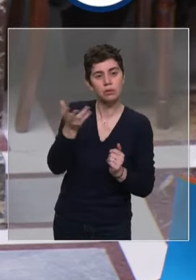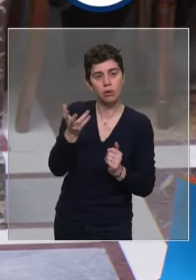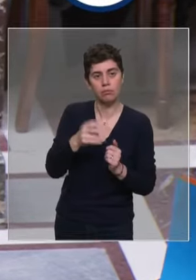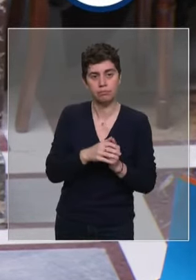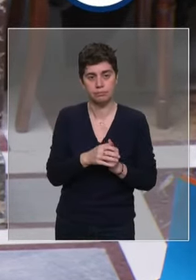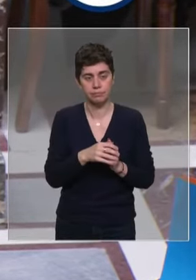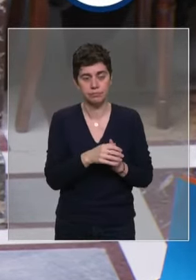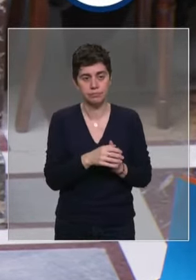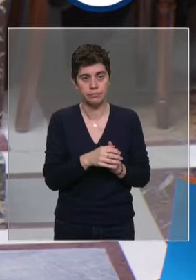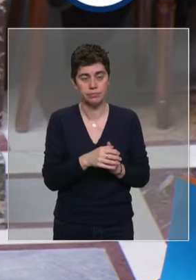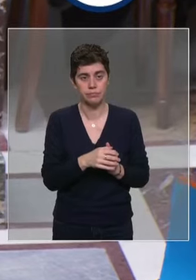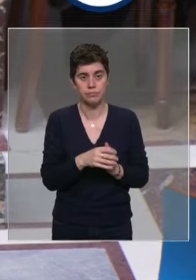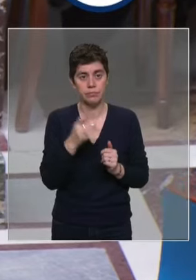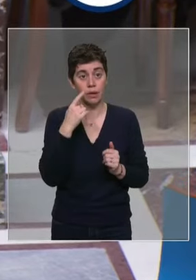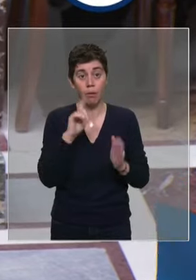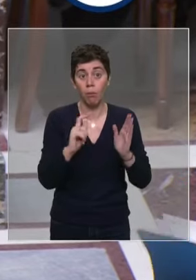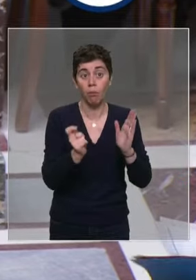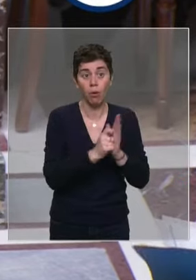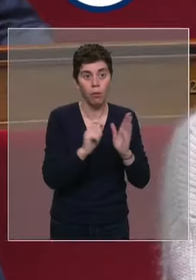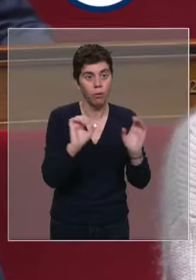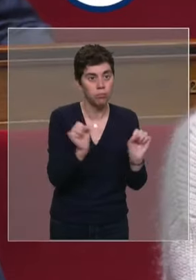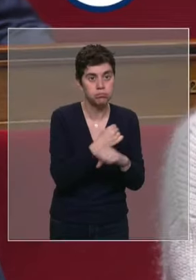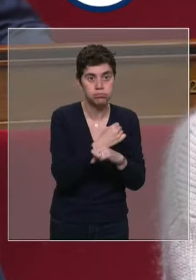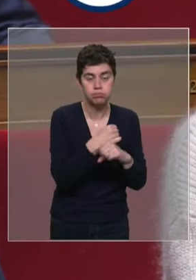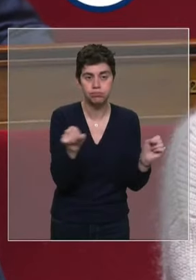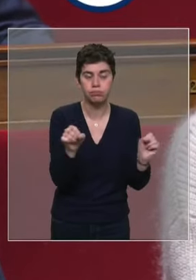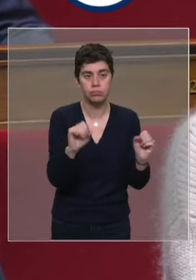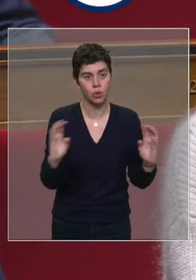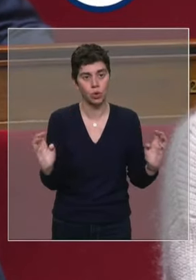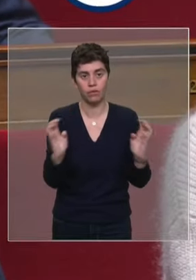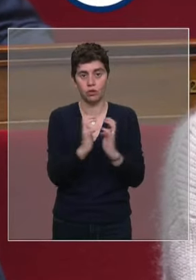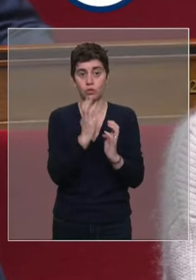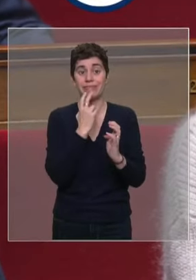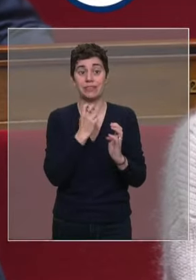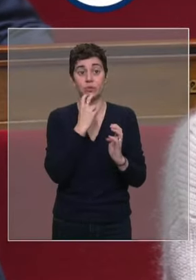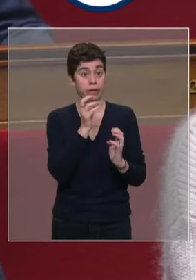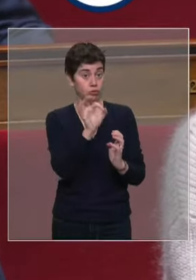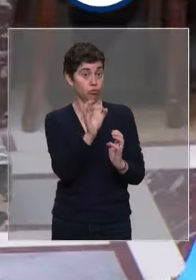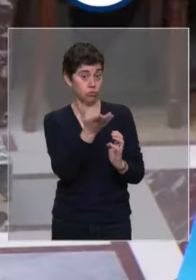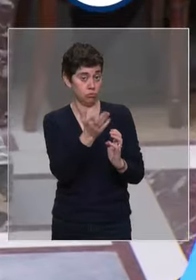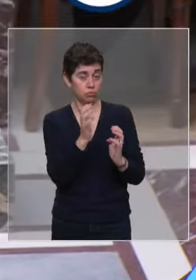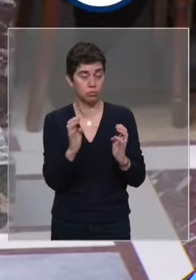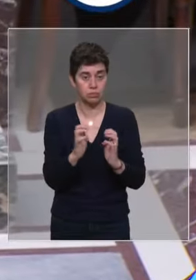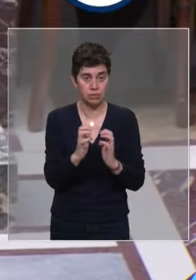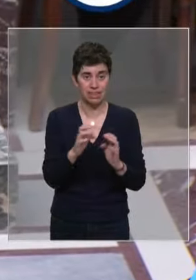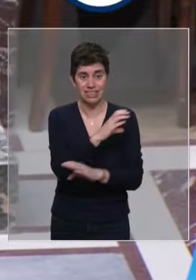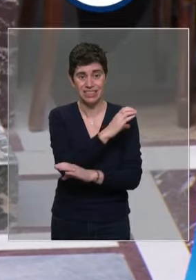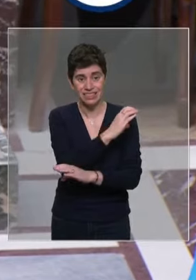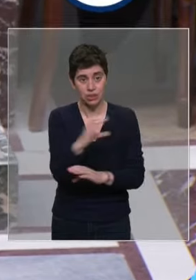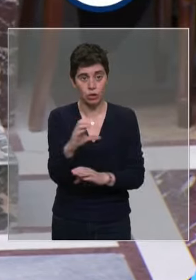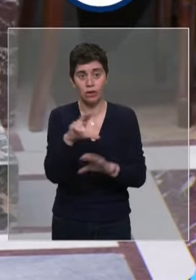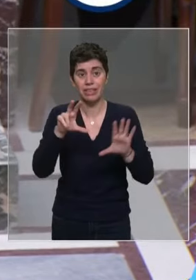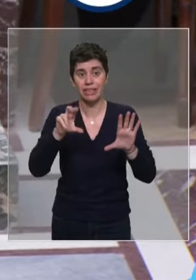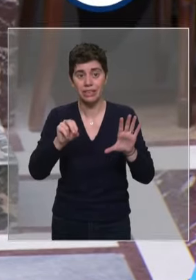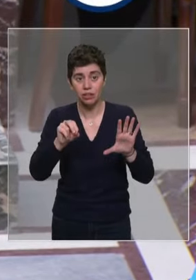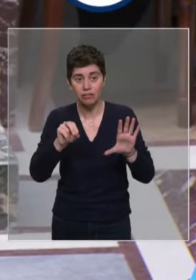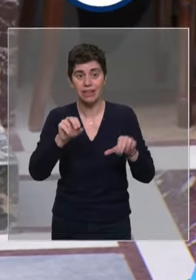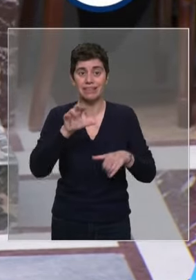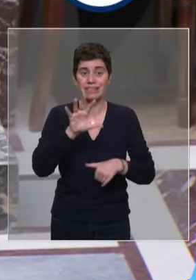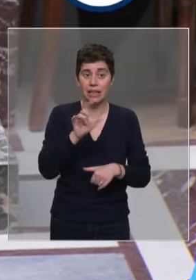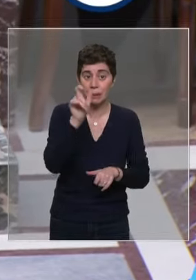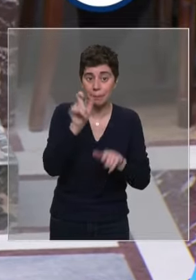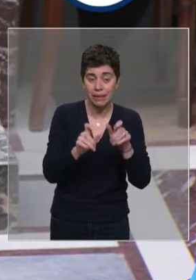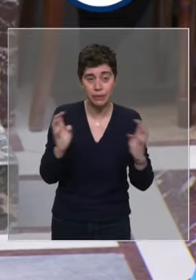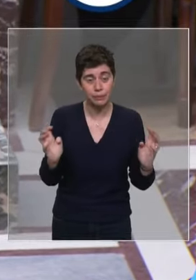moment exceptionnel qui a été celui de la Convention citoyenne que vous venez de rappeler. 185 personnes qui se